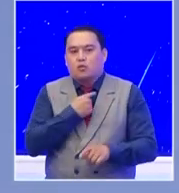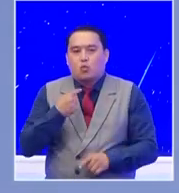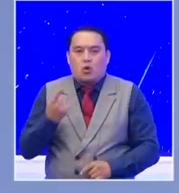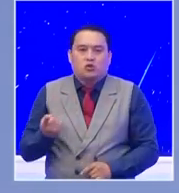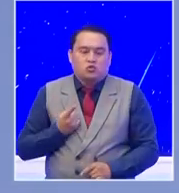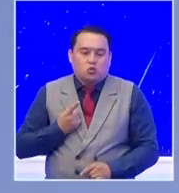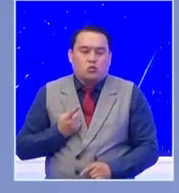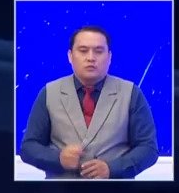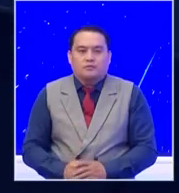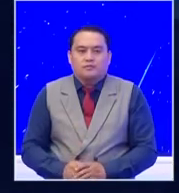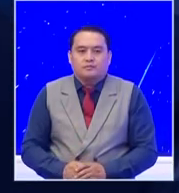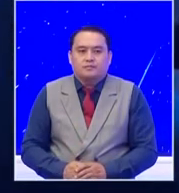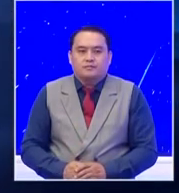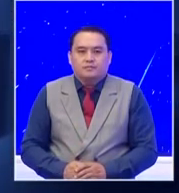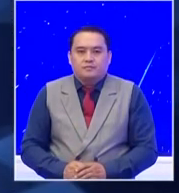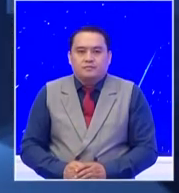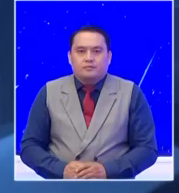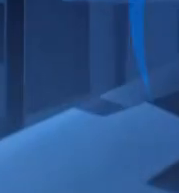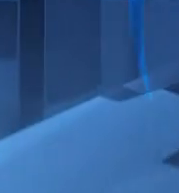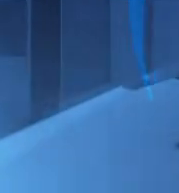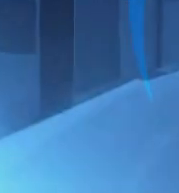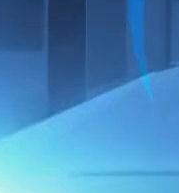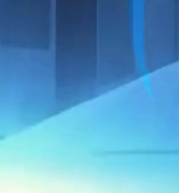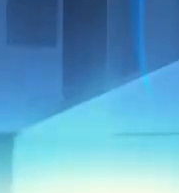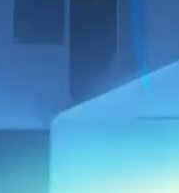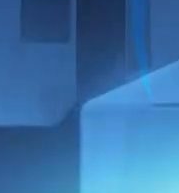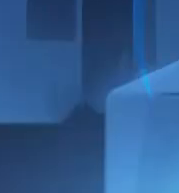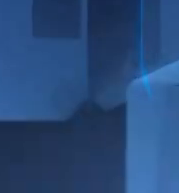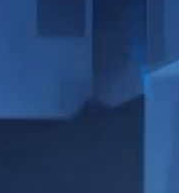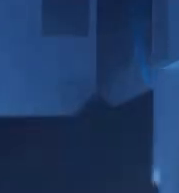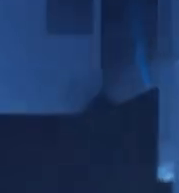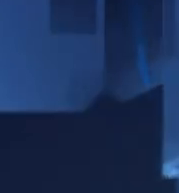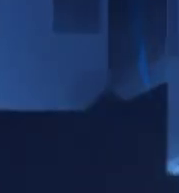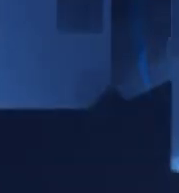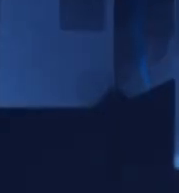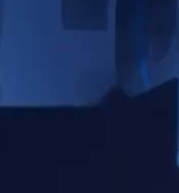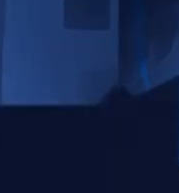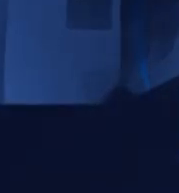ждут с нетерпением. Ануар Амангельдинов, Абзал Нусипов, телеканал ЖТСУ.